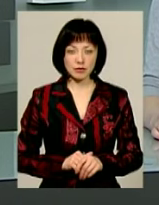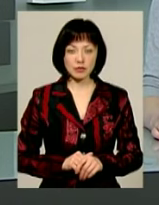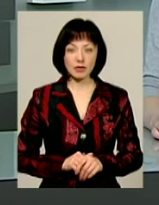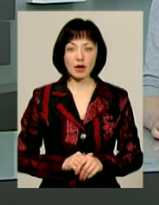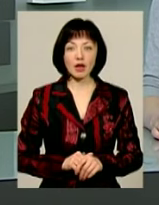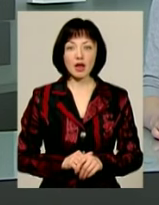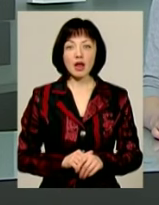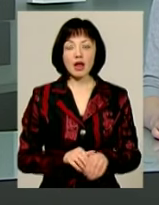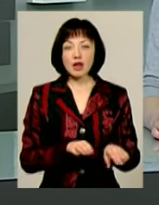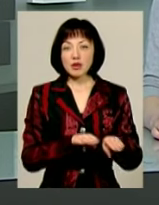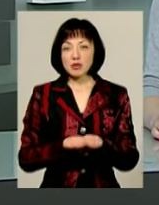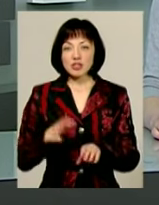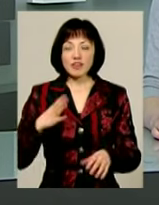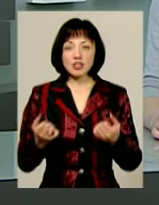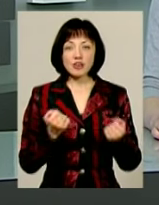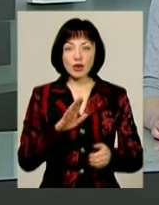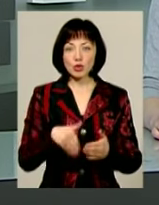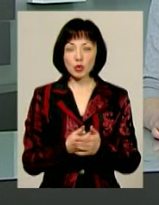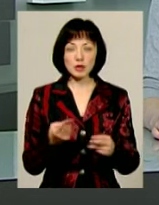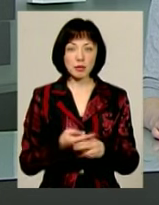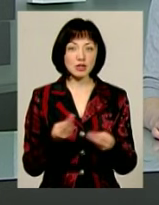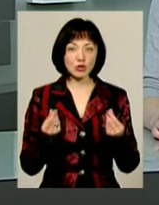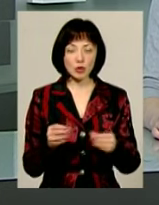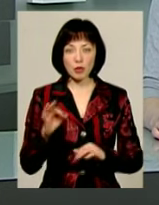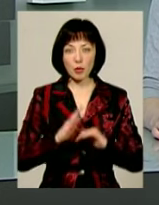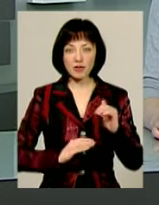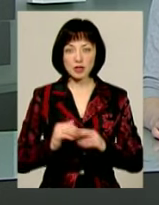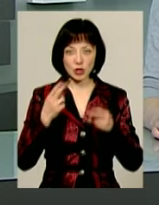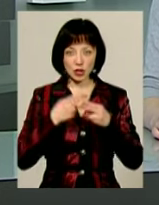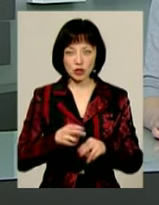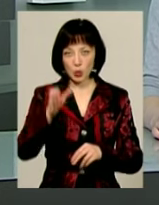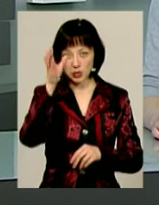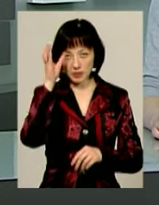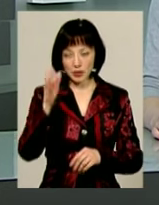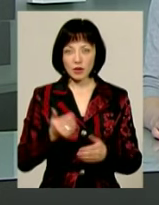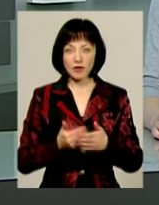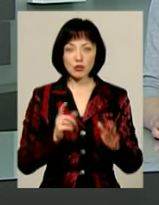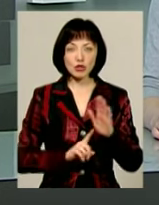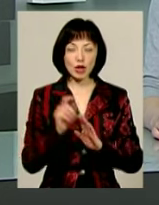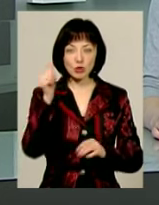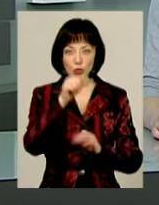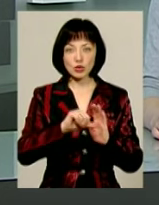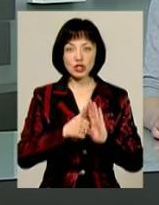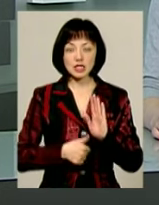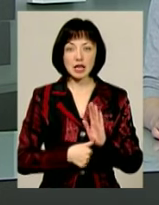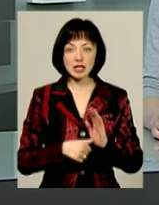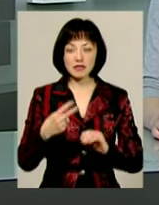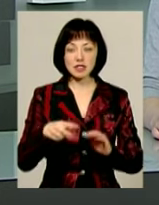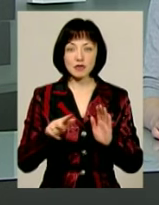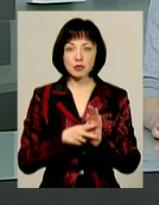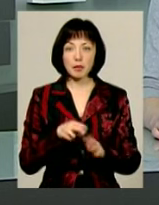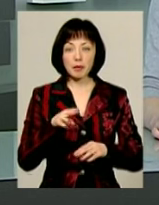На межі виживання, адже досі без грошей. Йдеться про професійно-технічну освіту. Від початку року 16 з